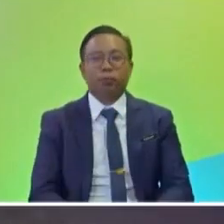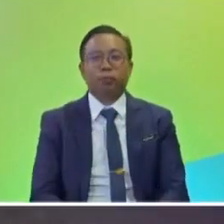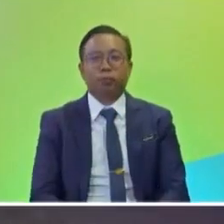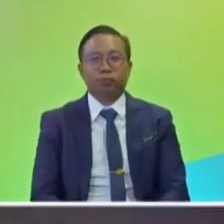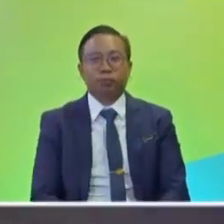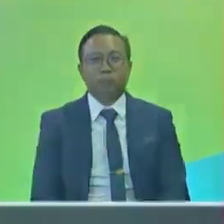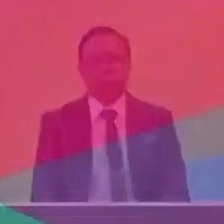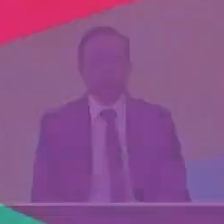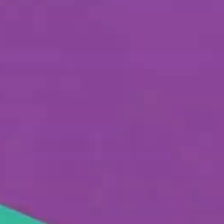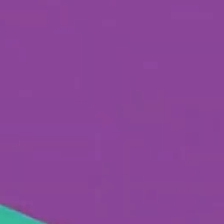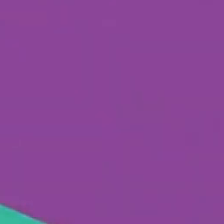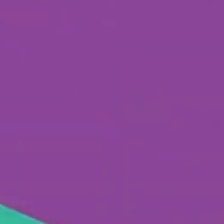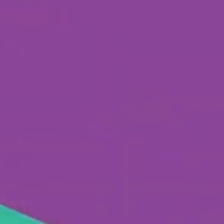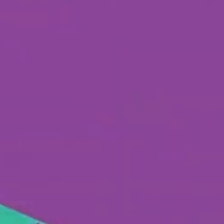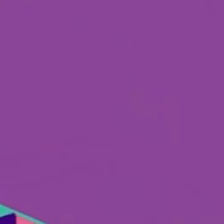Jom.